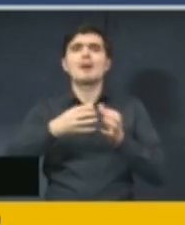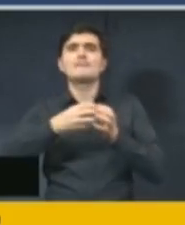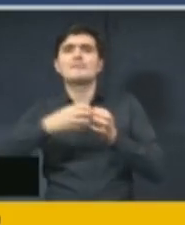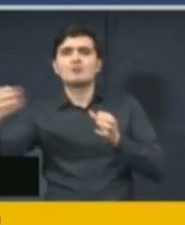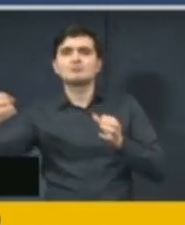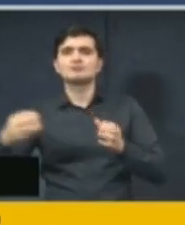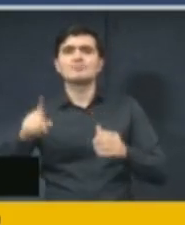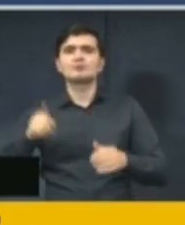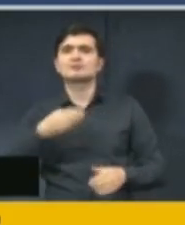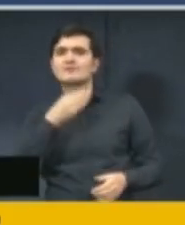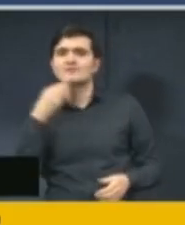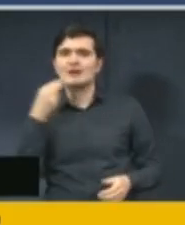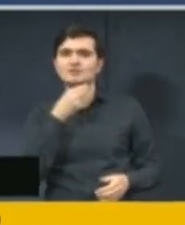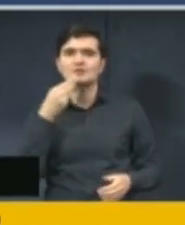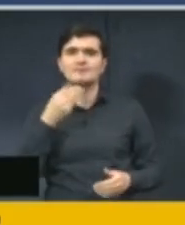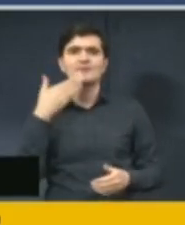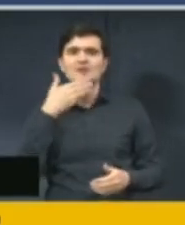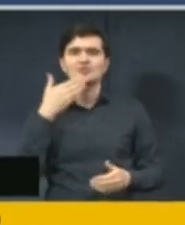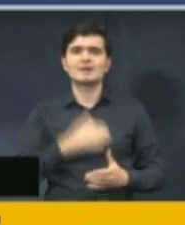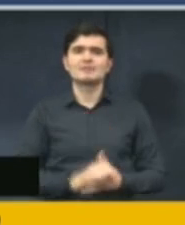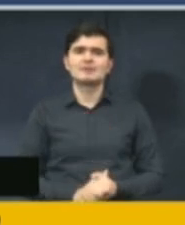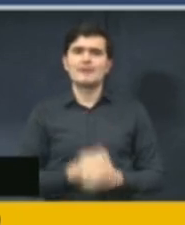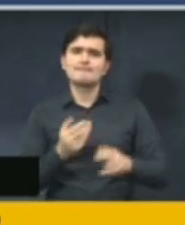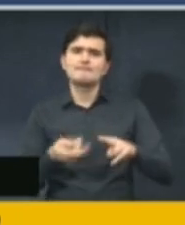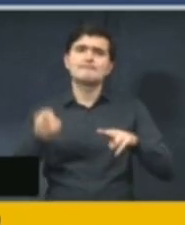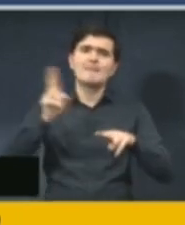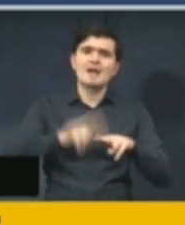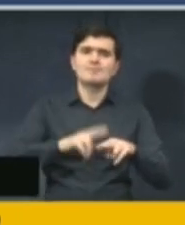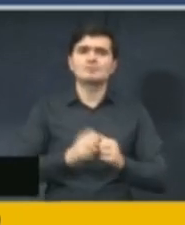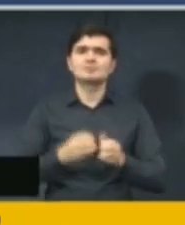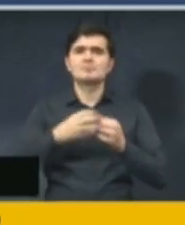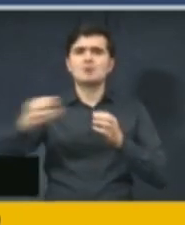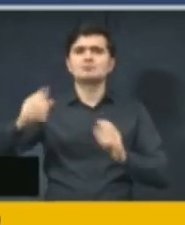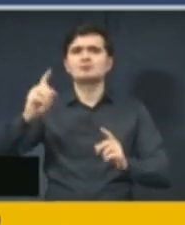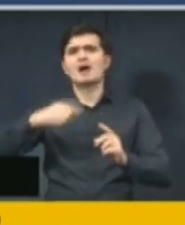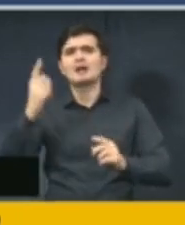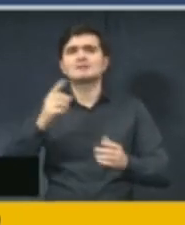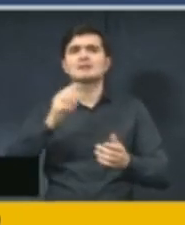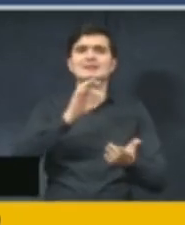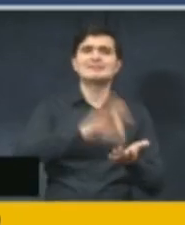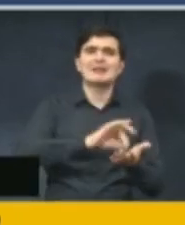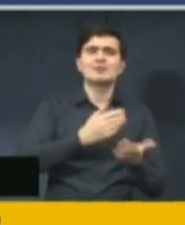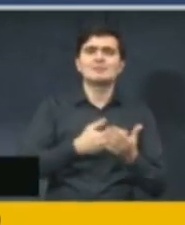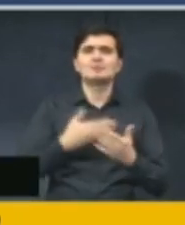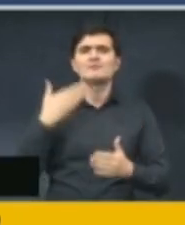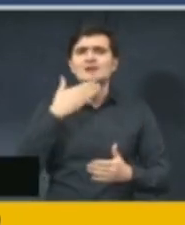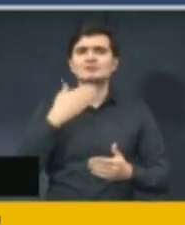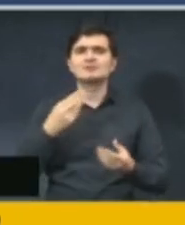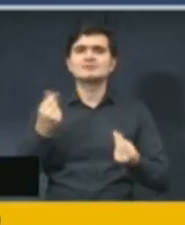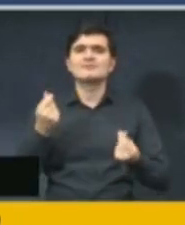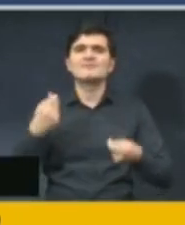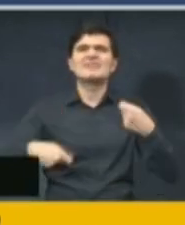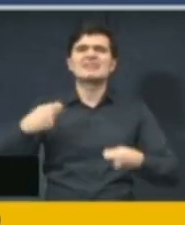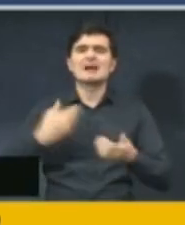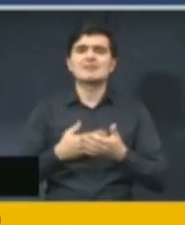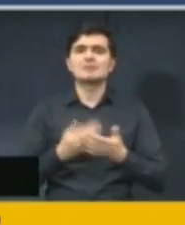facilitate. Mai departe, prelungirea unor termene cu facilități fiscale pentru